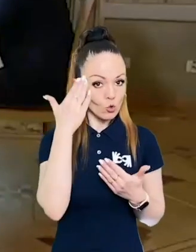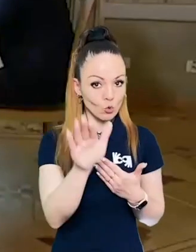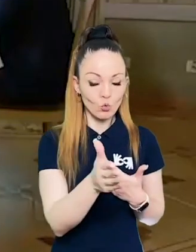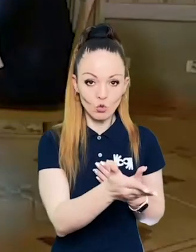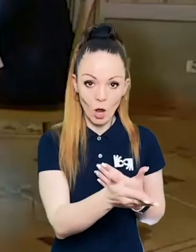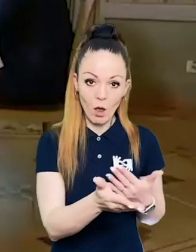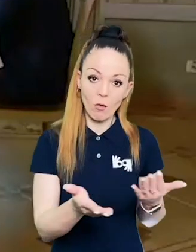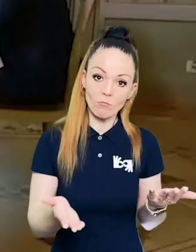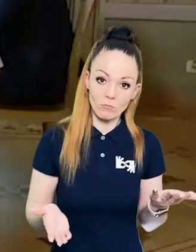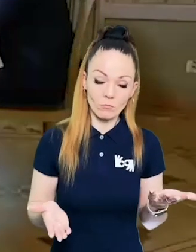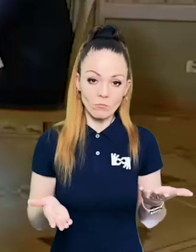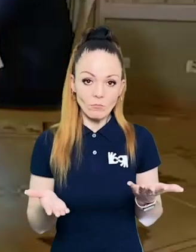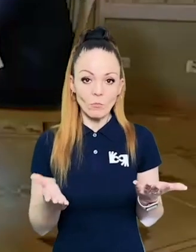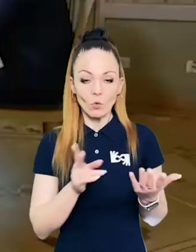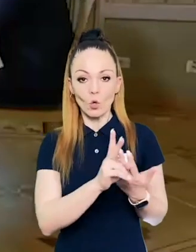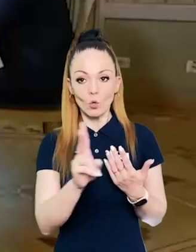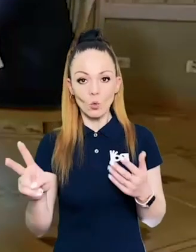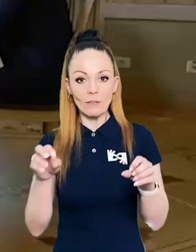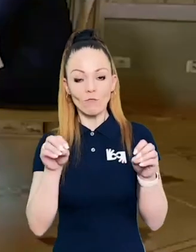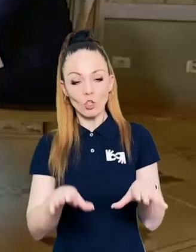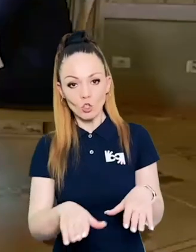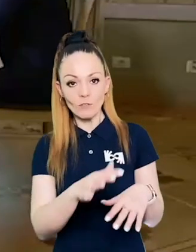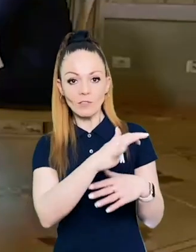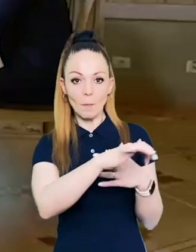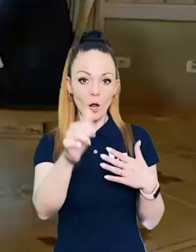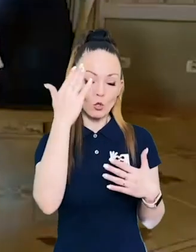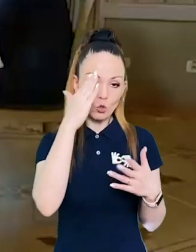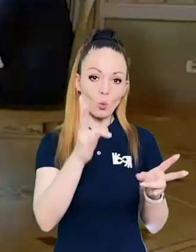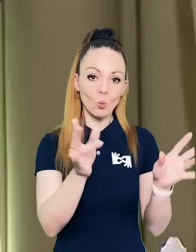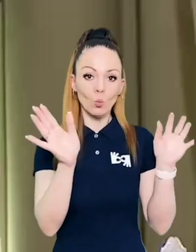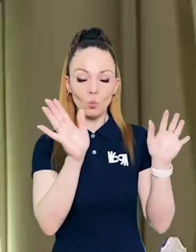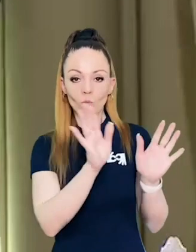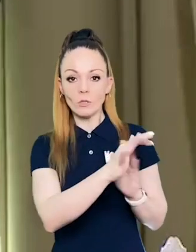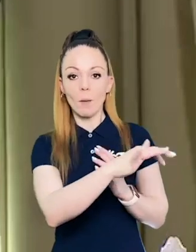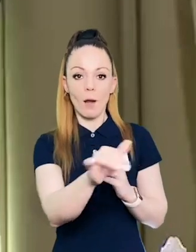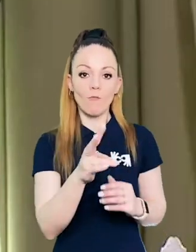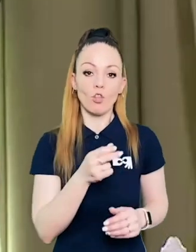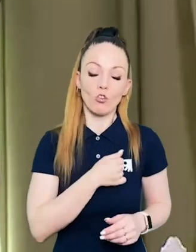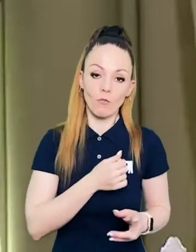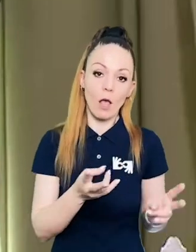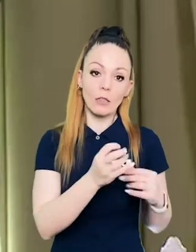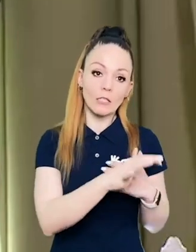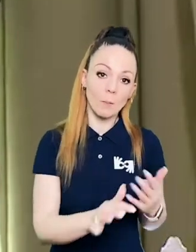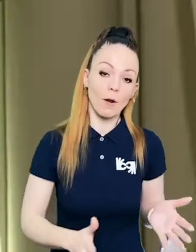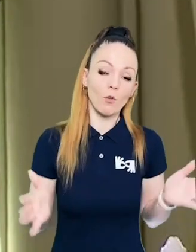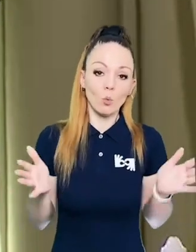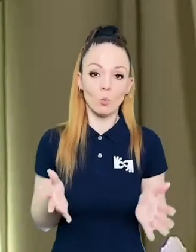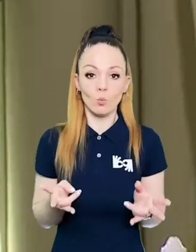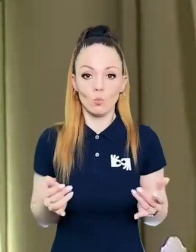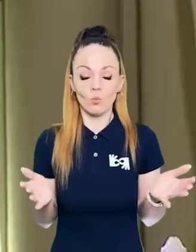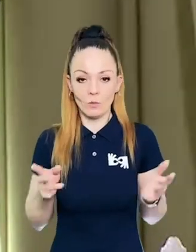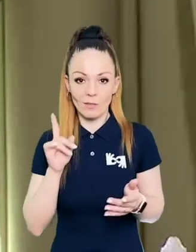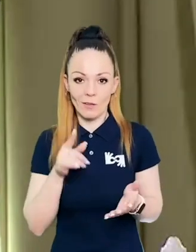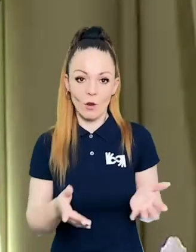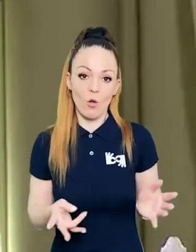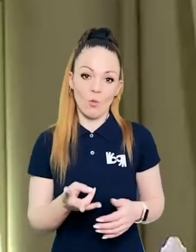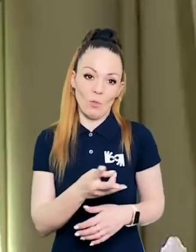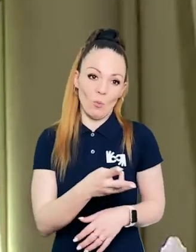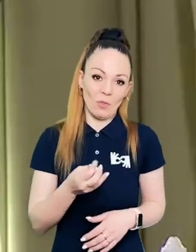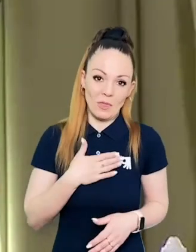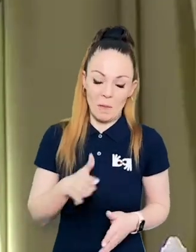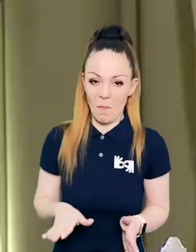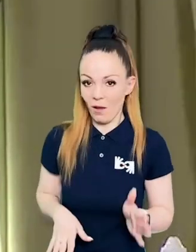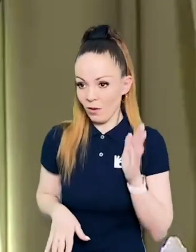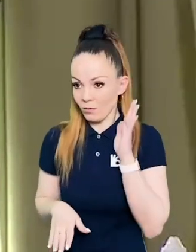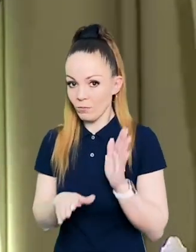програти. Чуже, ну, певний, хтось вирішив забрати чуже, ну, забрав, на жаль, а не забрав, ну, знаєте, як воно